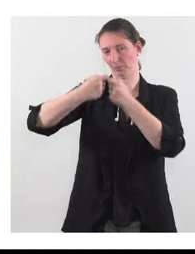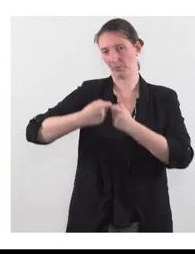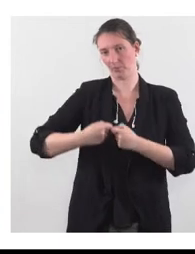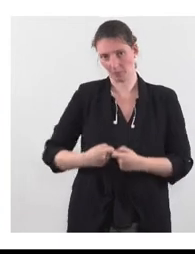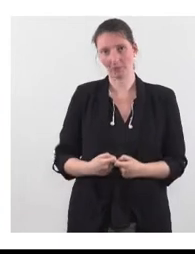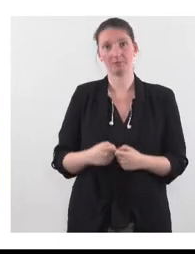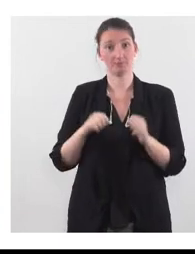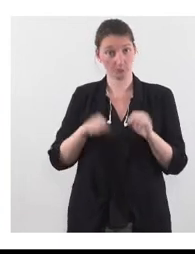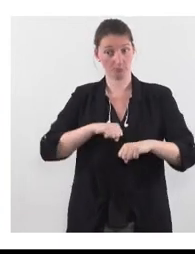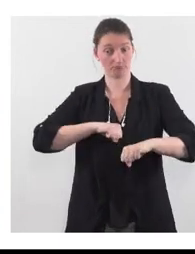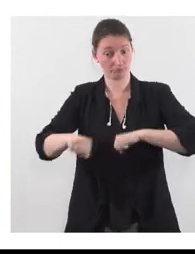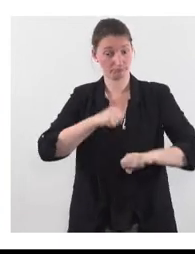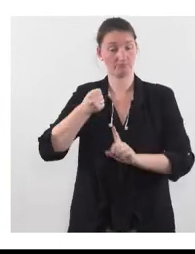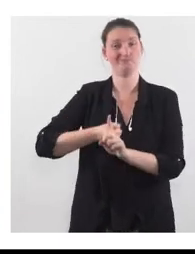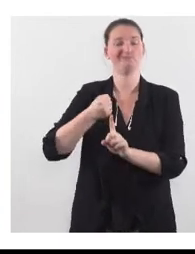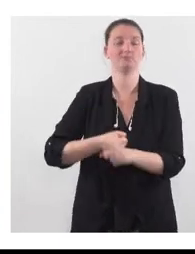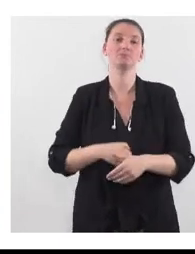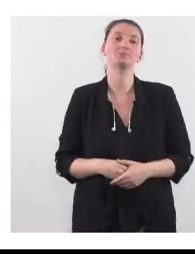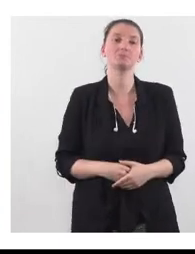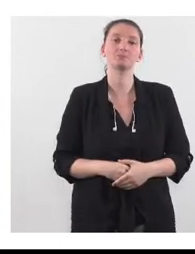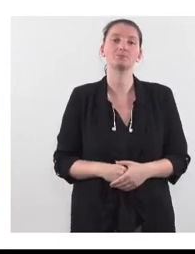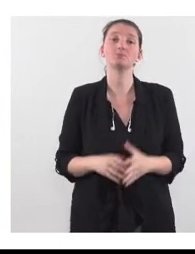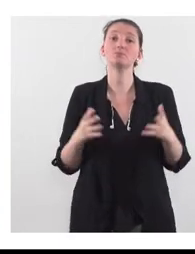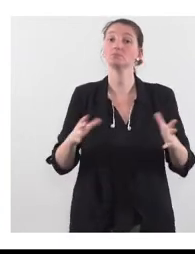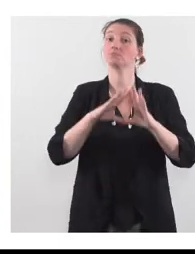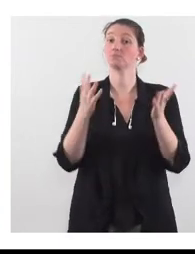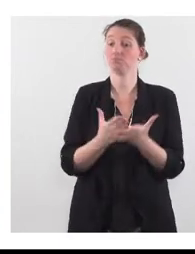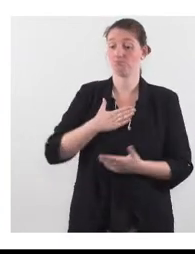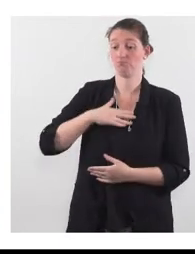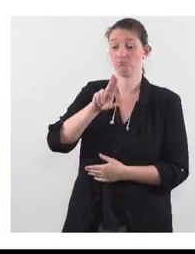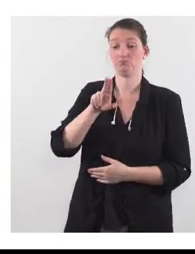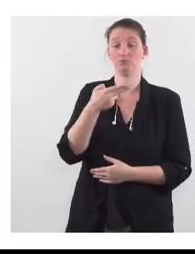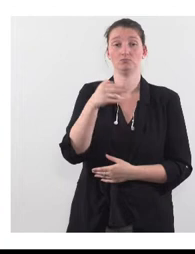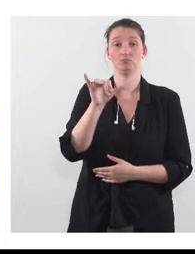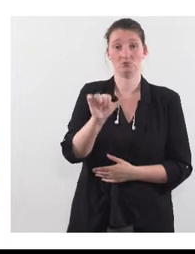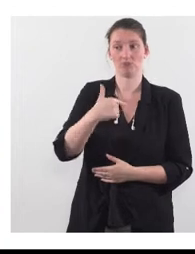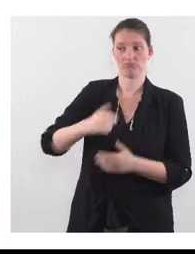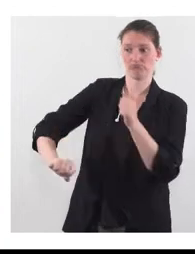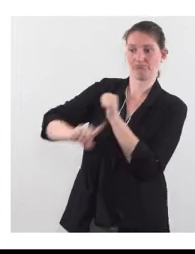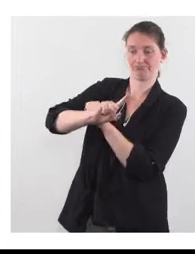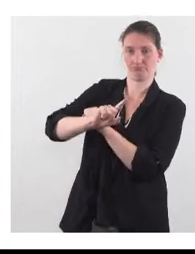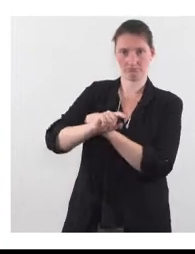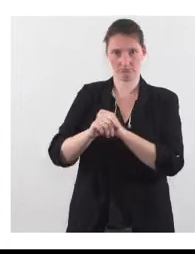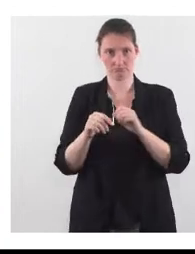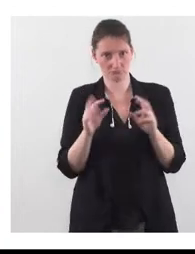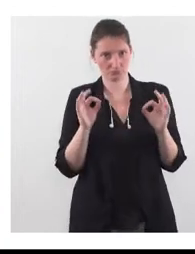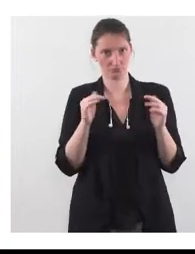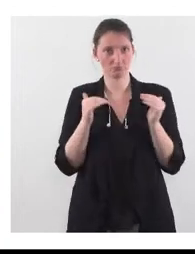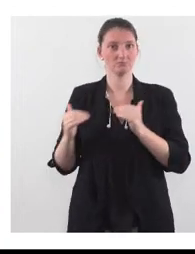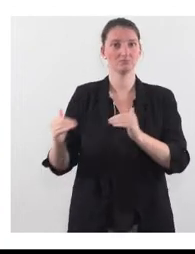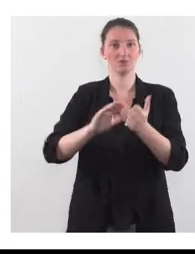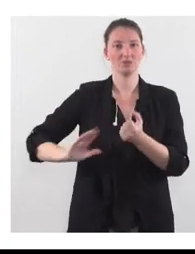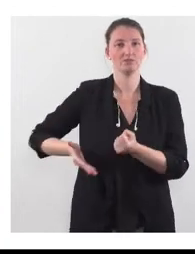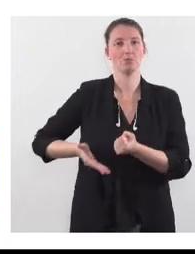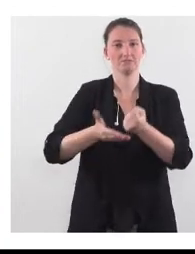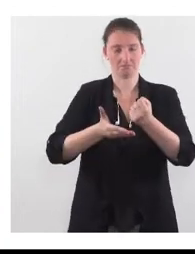de critères pour lesquels nous pouvons agir. La singularité d'UNIA comme Equality Body par rapport aux autres,